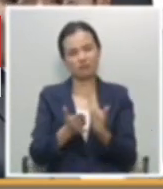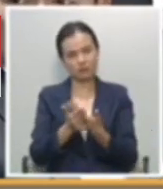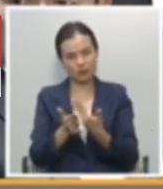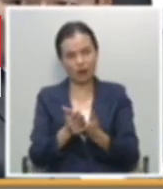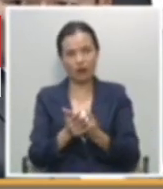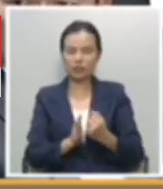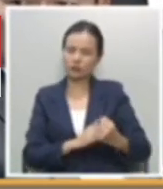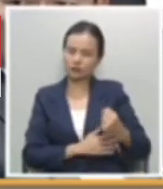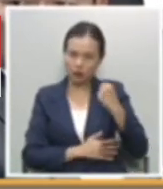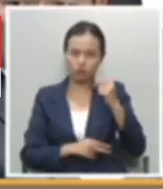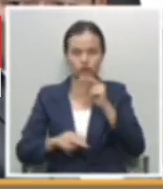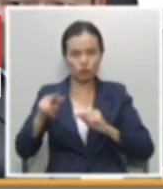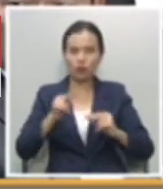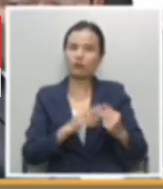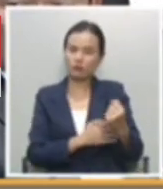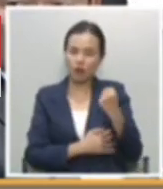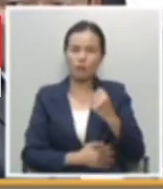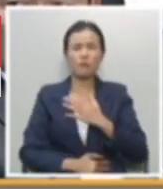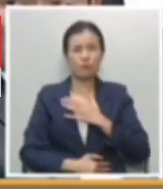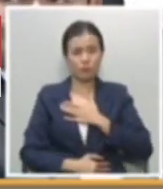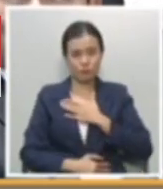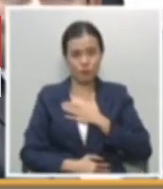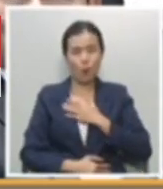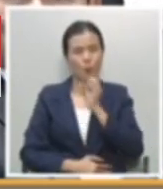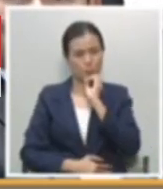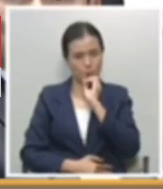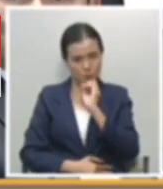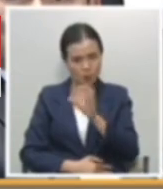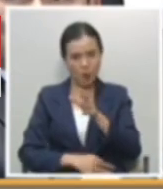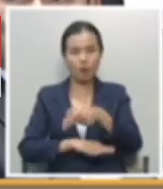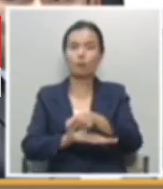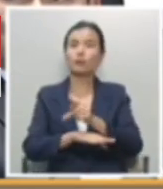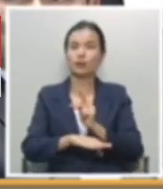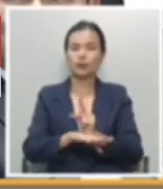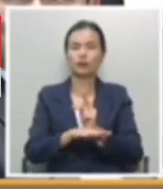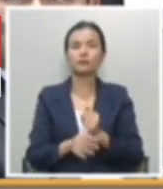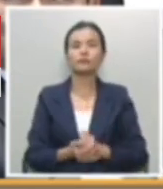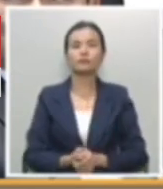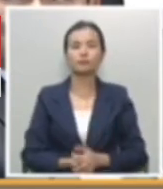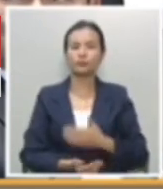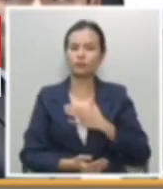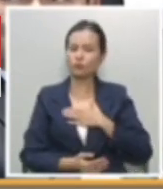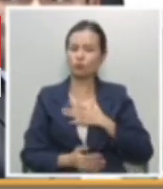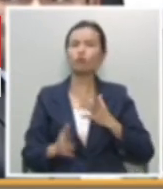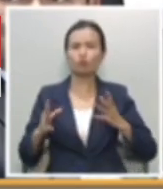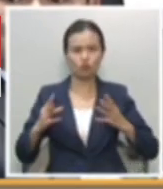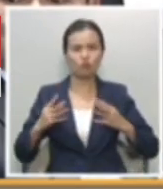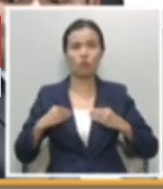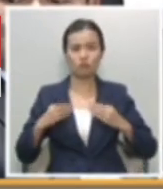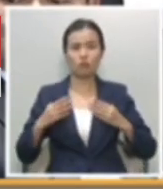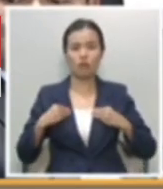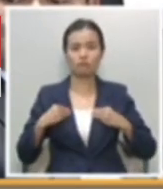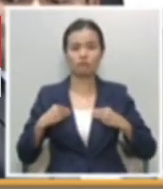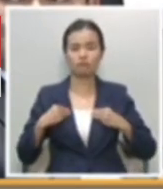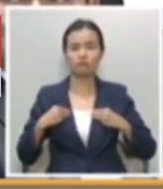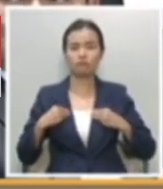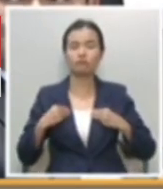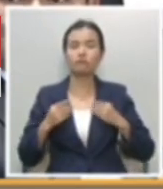ครัดผมกำลังจะกราบเรียนท่านประธานว่าผมยอมรับครับว่าจาก